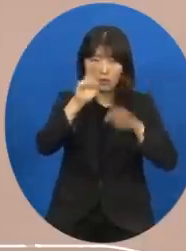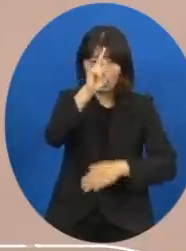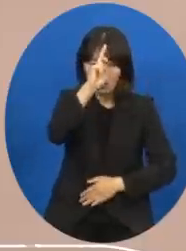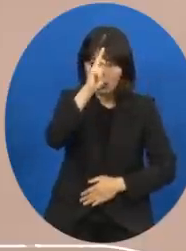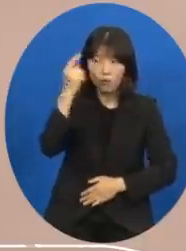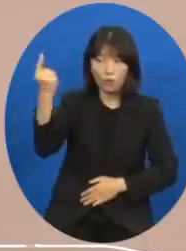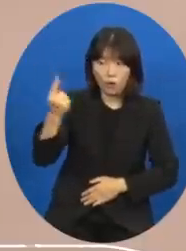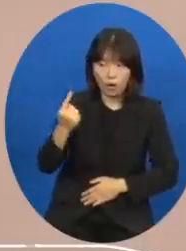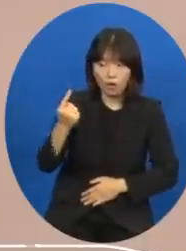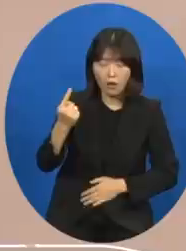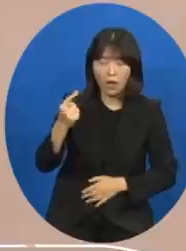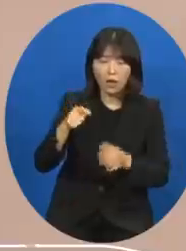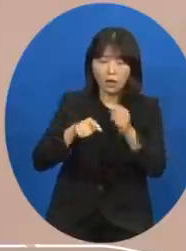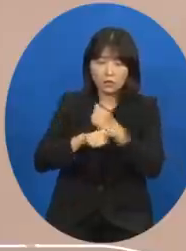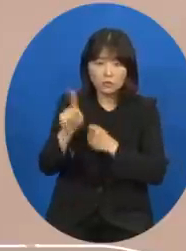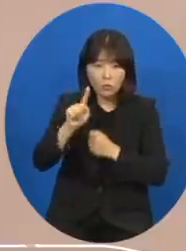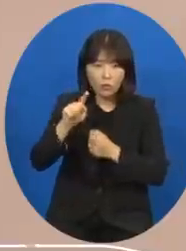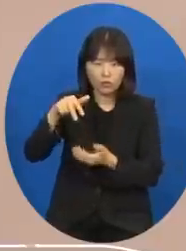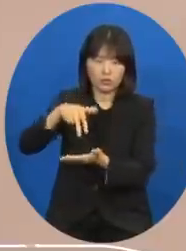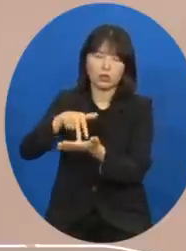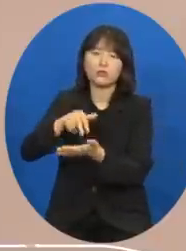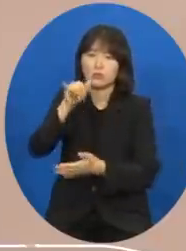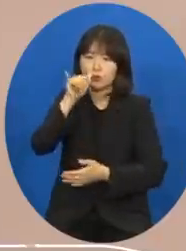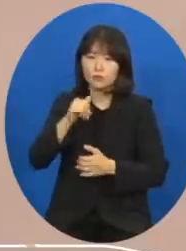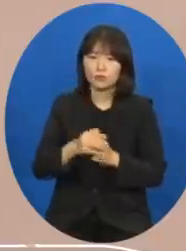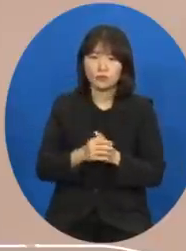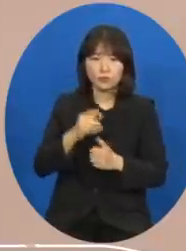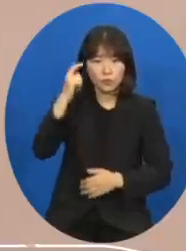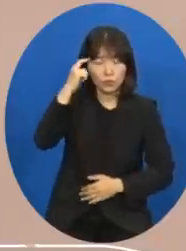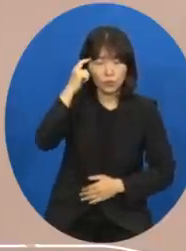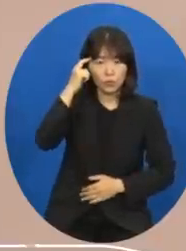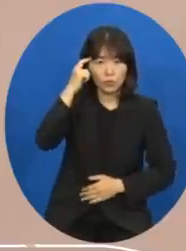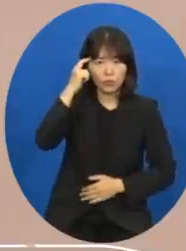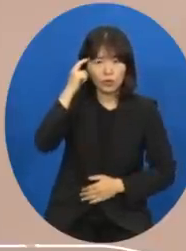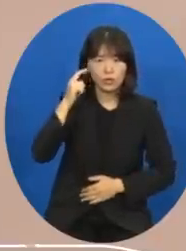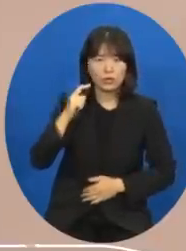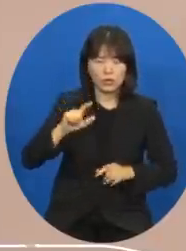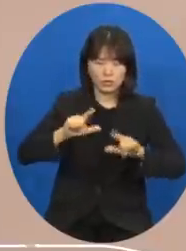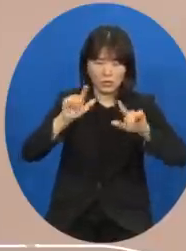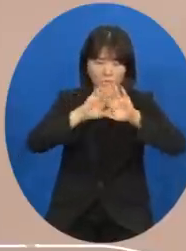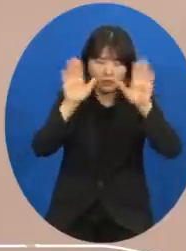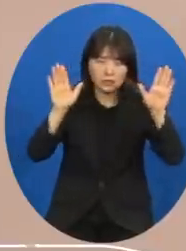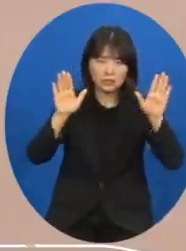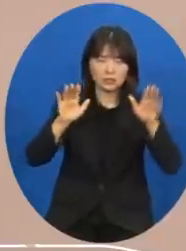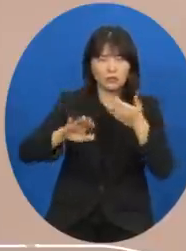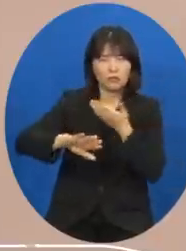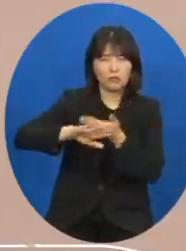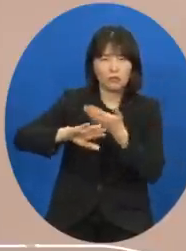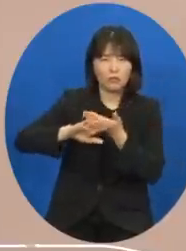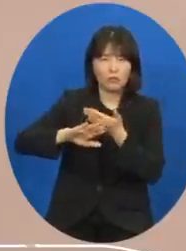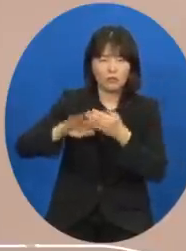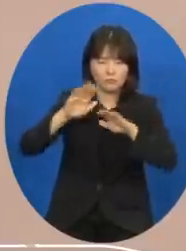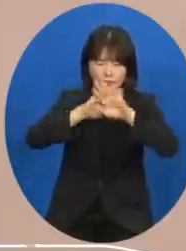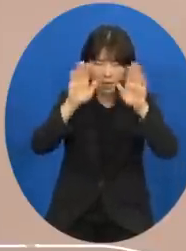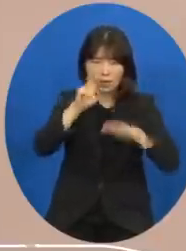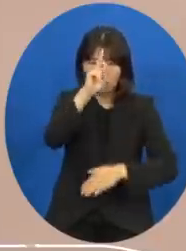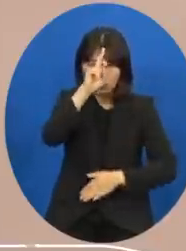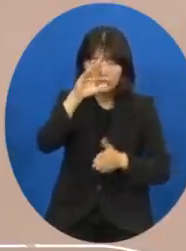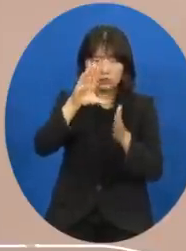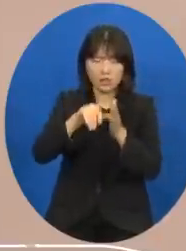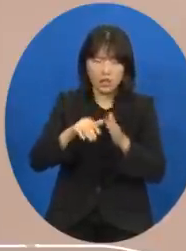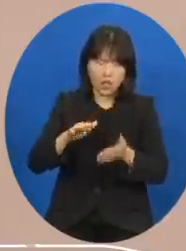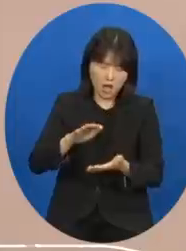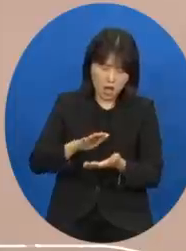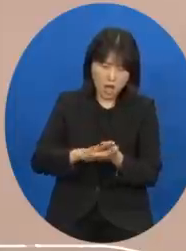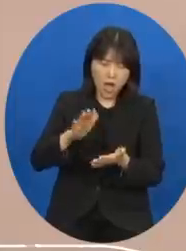있는 여인이라는 거죠. 왜냐하면 우리나라하고는 날씨가 완전히 달라서 정오쯤이면 뜨거워서